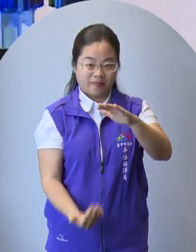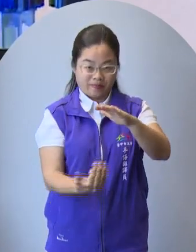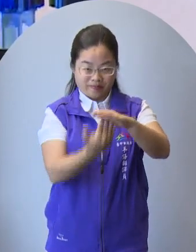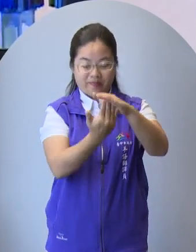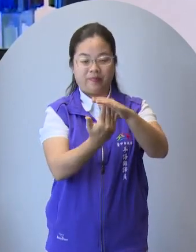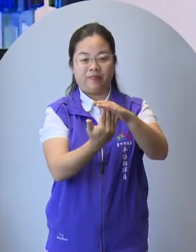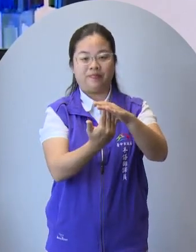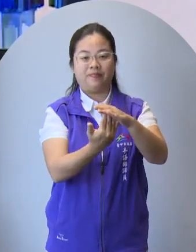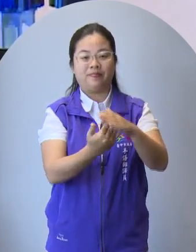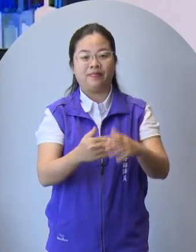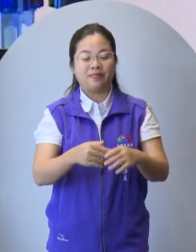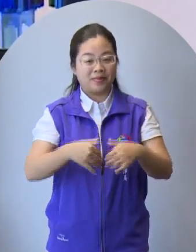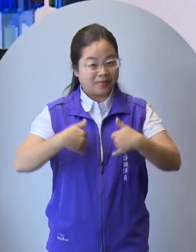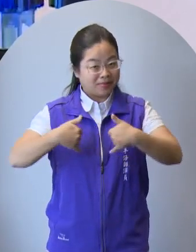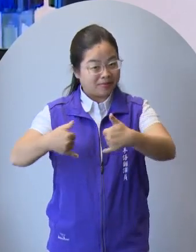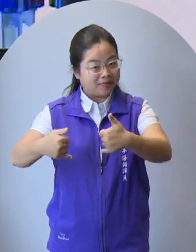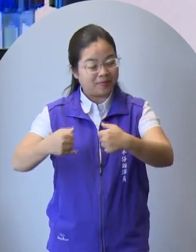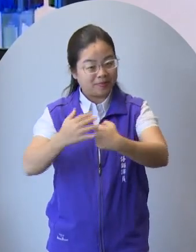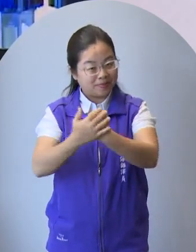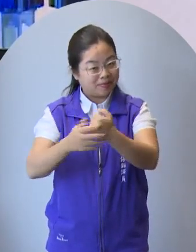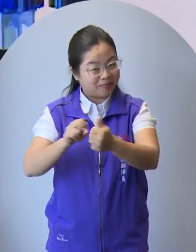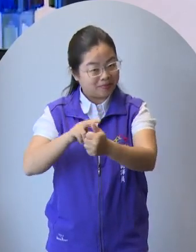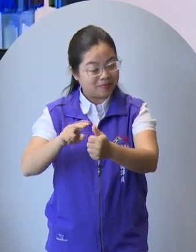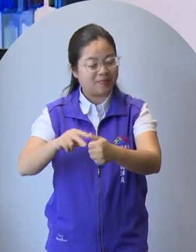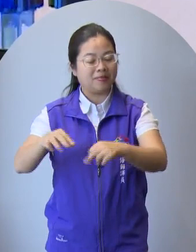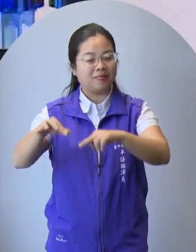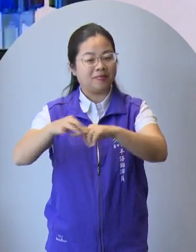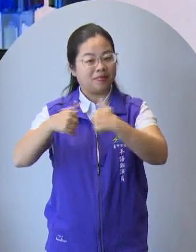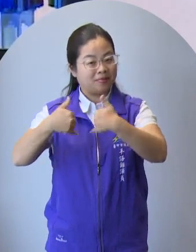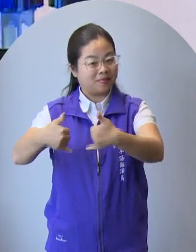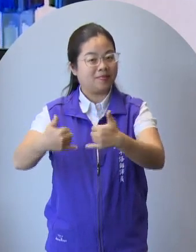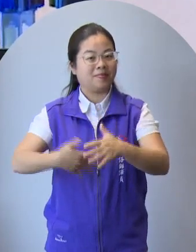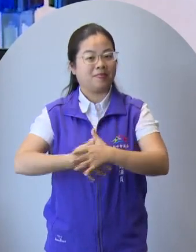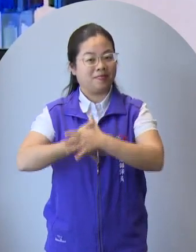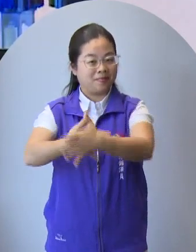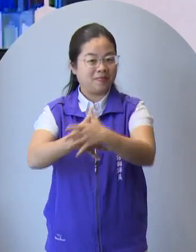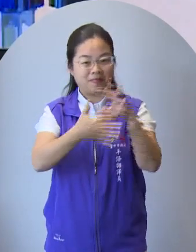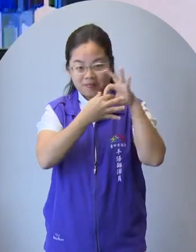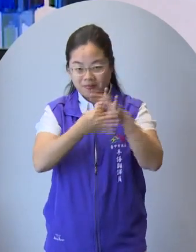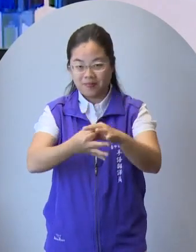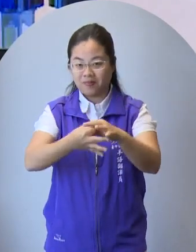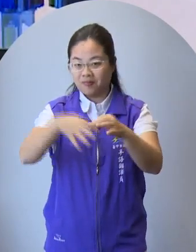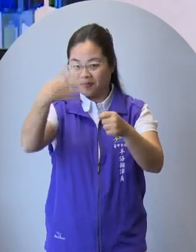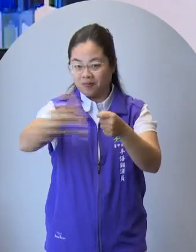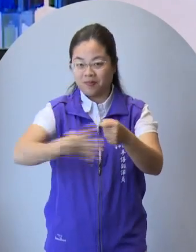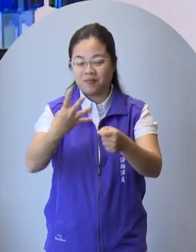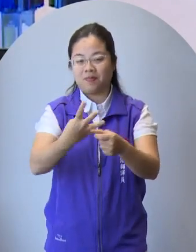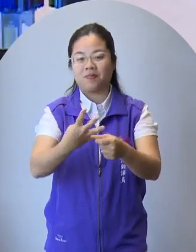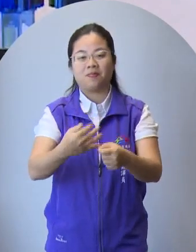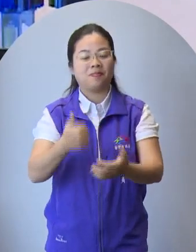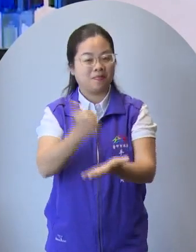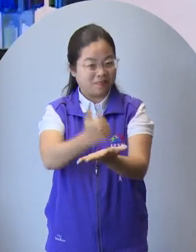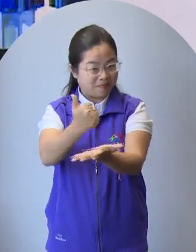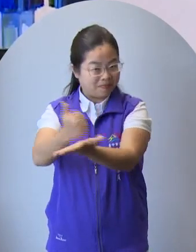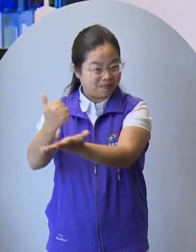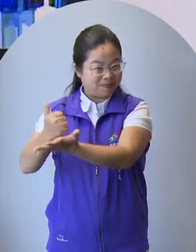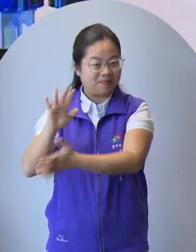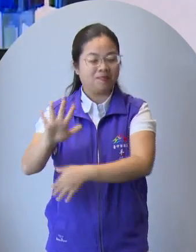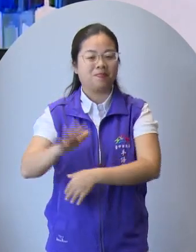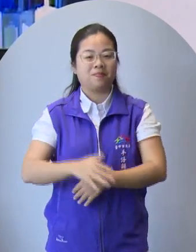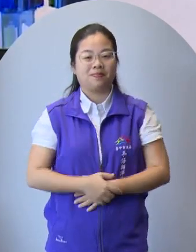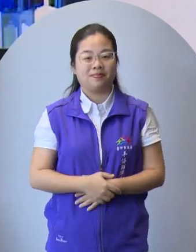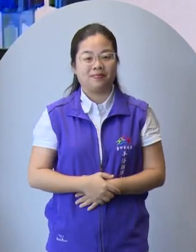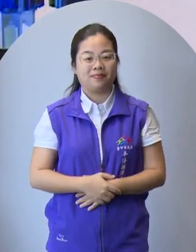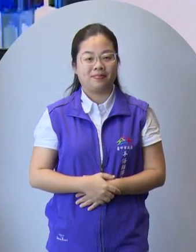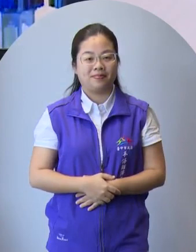级的路况养护金鹿奖哈，连续四年获得哈。那我要特别恭喜。那当然，百尺竿